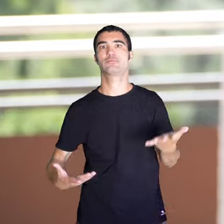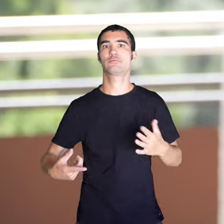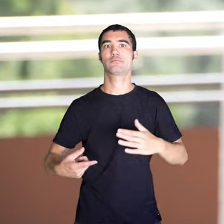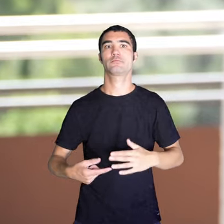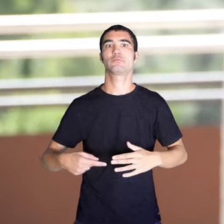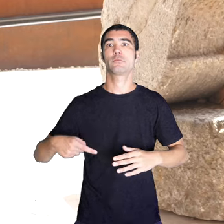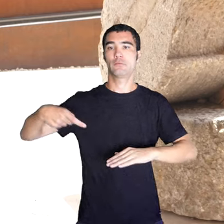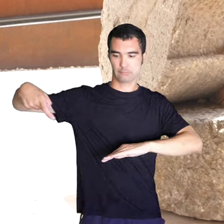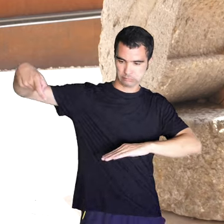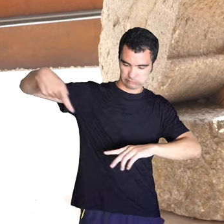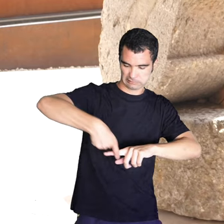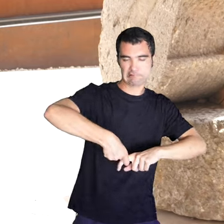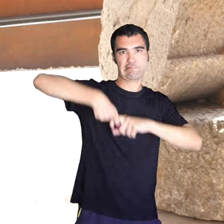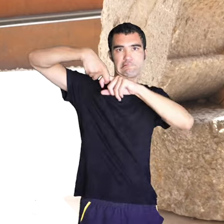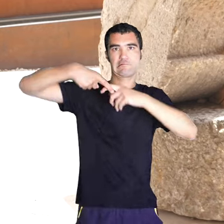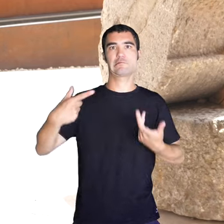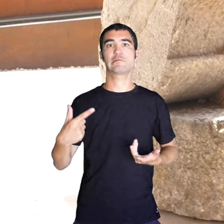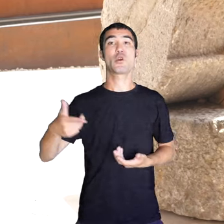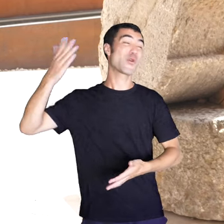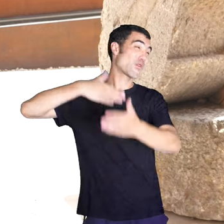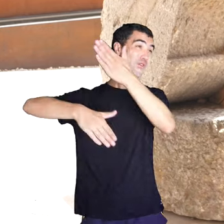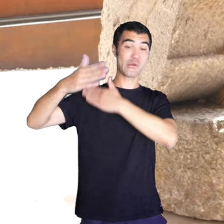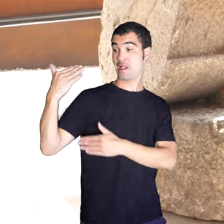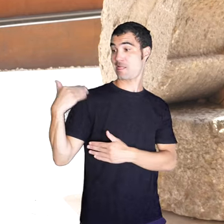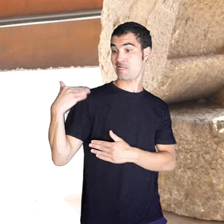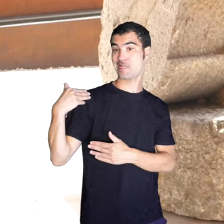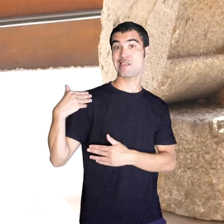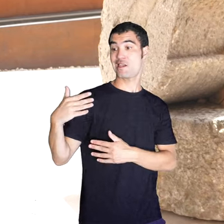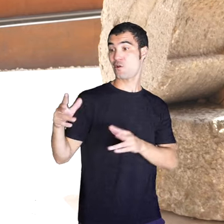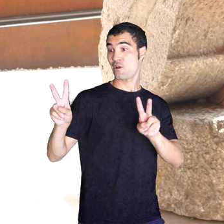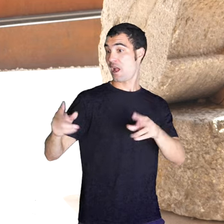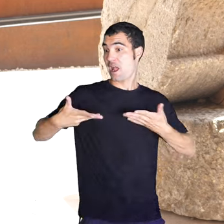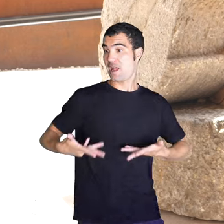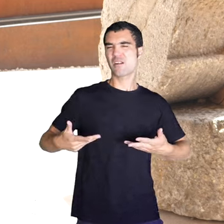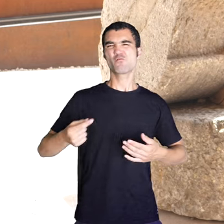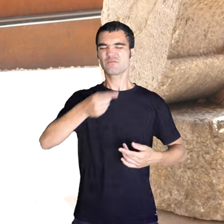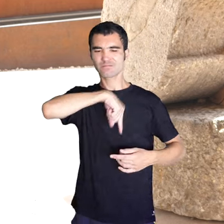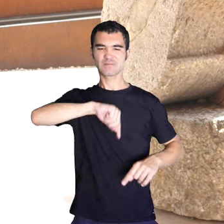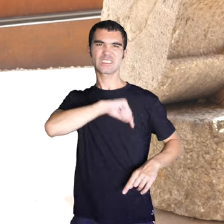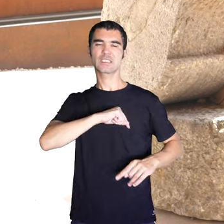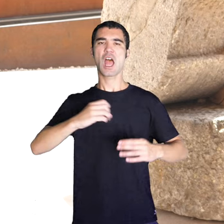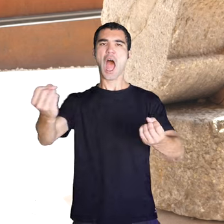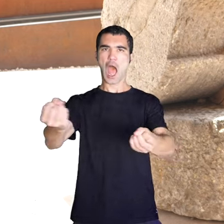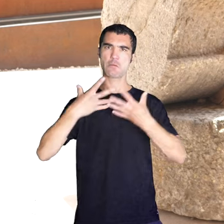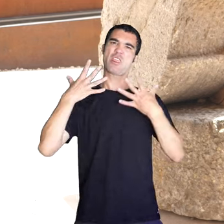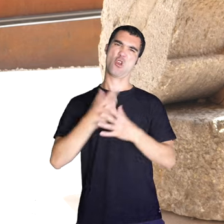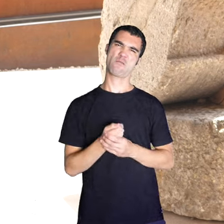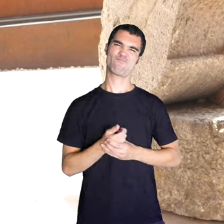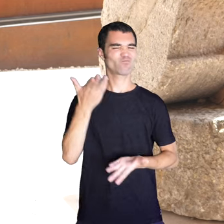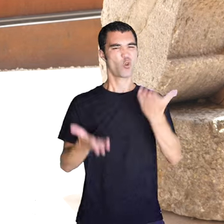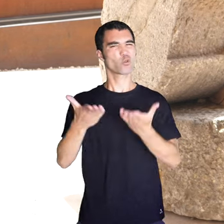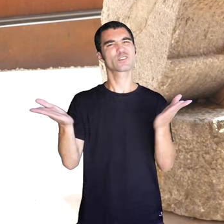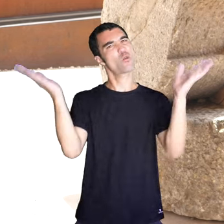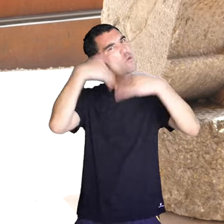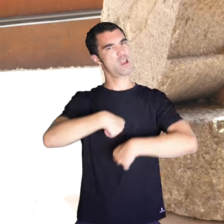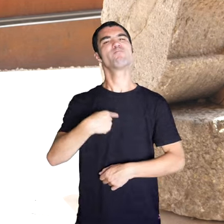xarxes de Vall Sàncora. Aquells anys darrers ens hem sentit molt, molt abandonats. A més, no és just, el meu